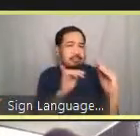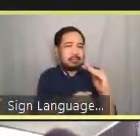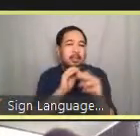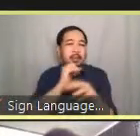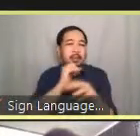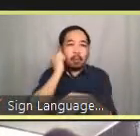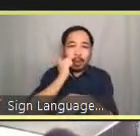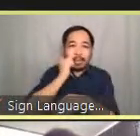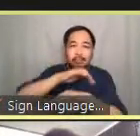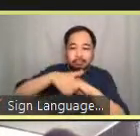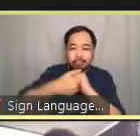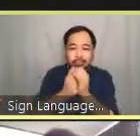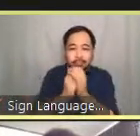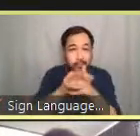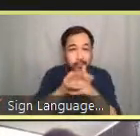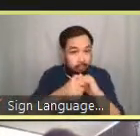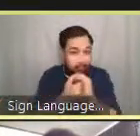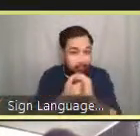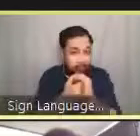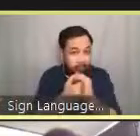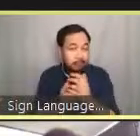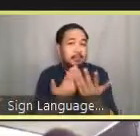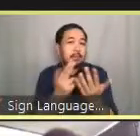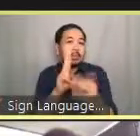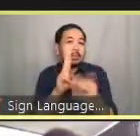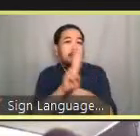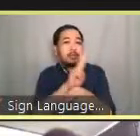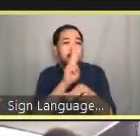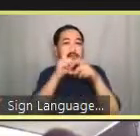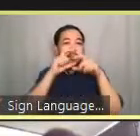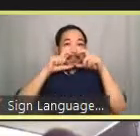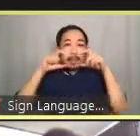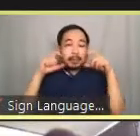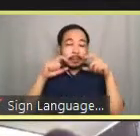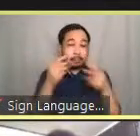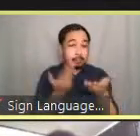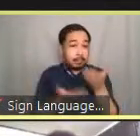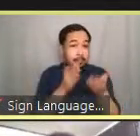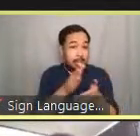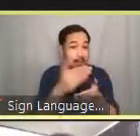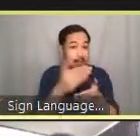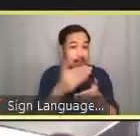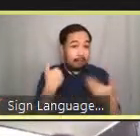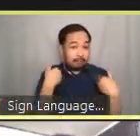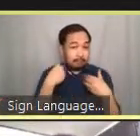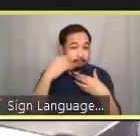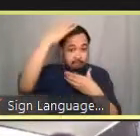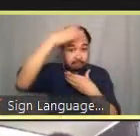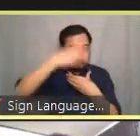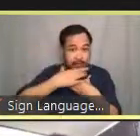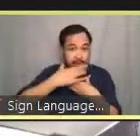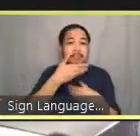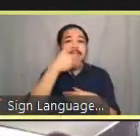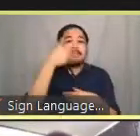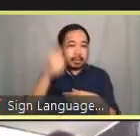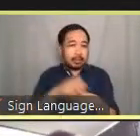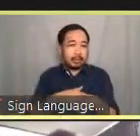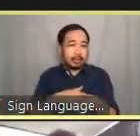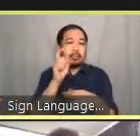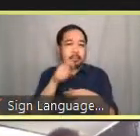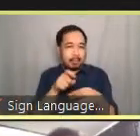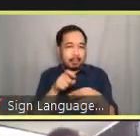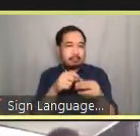face. Even if you have a face better, at dapat po talaga may social distancing para